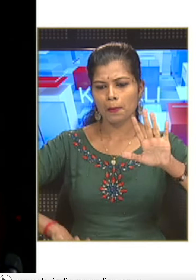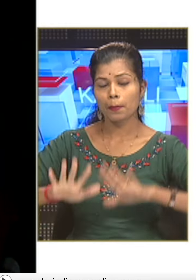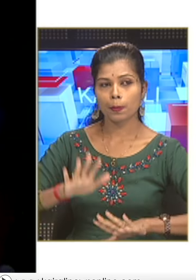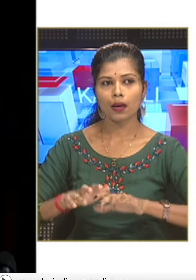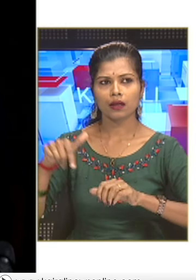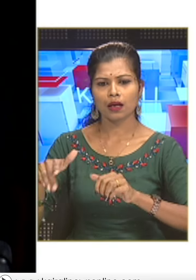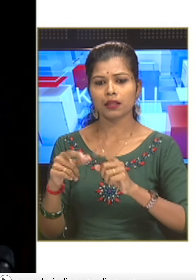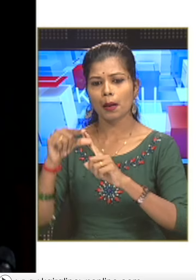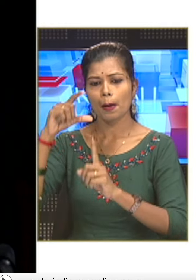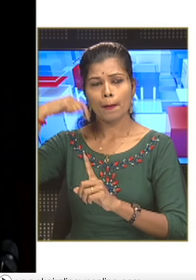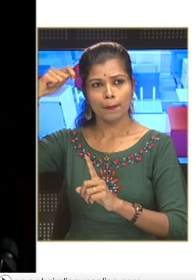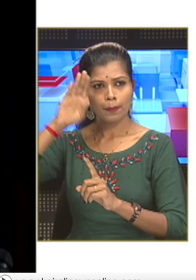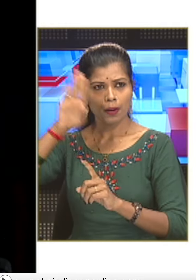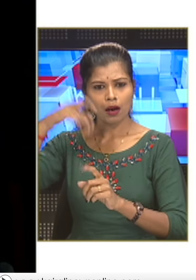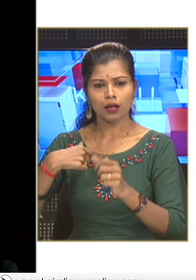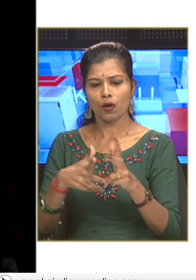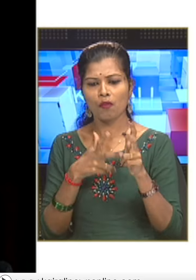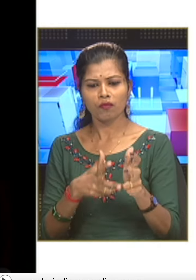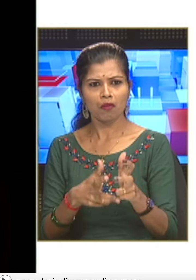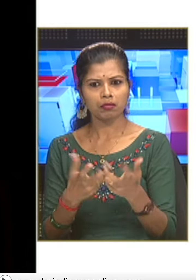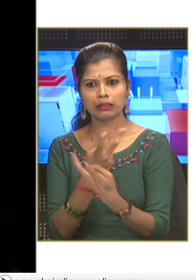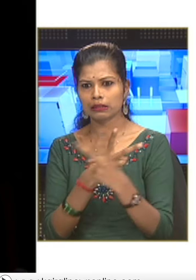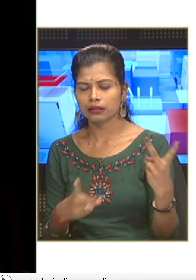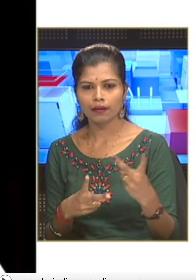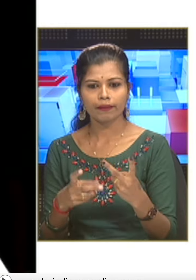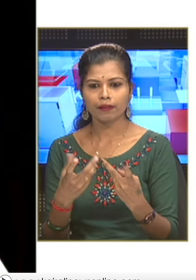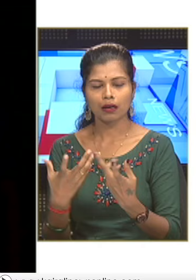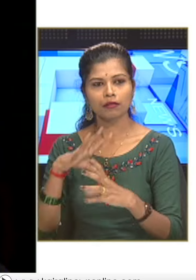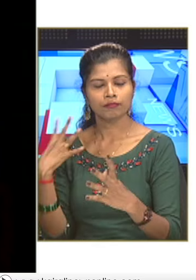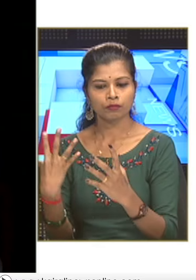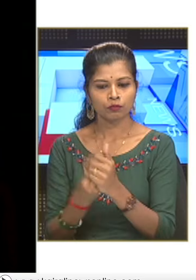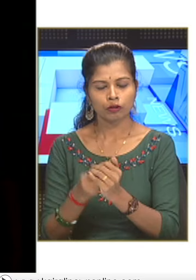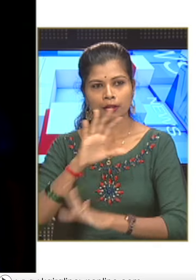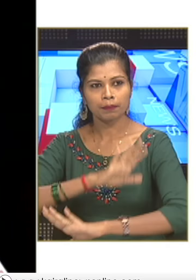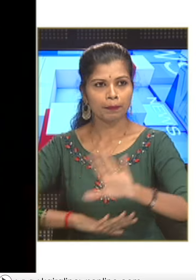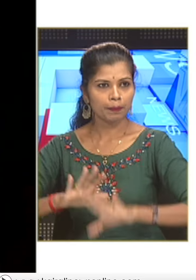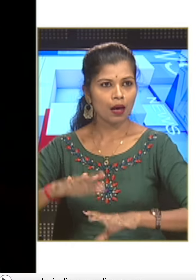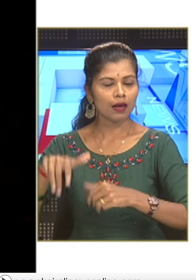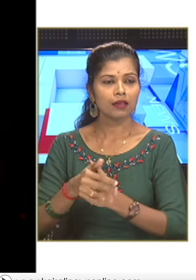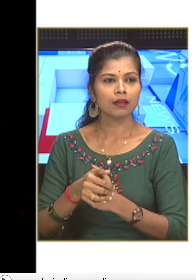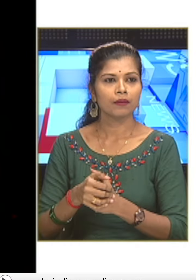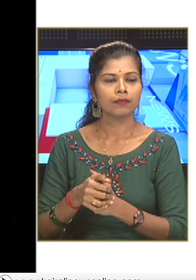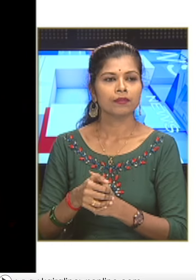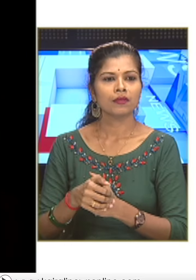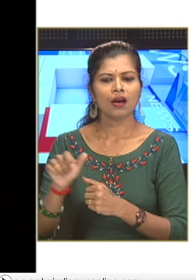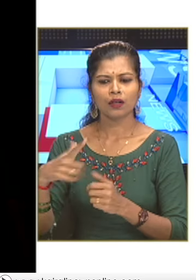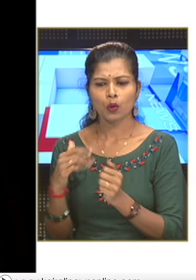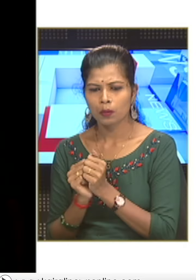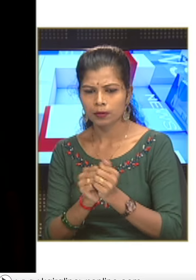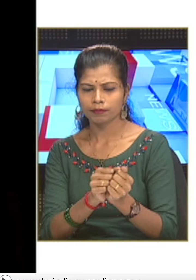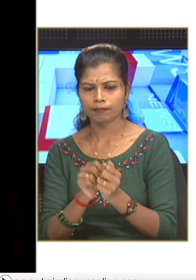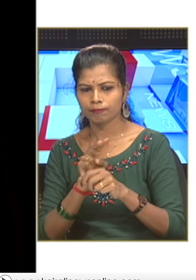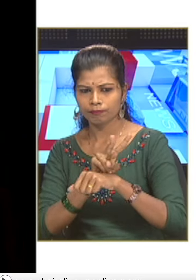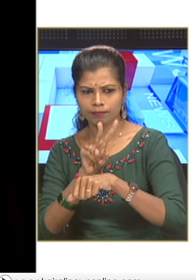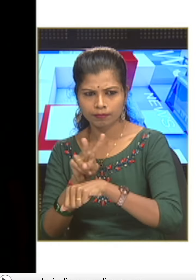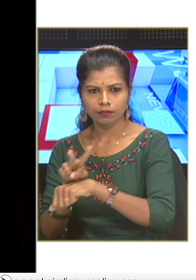ഇതിനായി പാകിസ്ഥാനിൽ നിന്ന് എകെ 47 തോക്കുകളും എത്തിച്ചിരുന്നു വാരാം തിങ്കൾ ചിലവിടാൻ പന്വലം ഫാം ഹൗസിൽ എത്താറുള്ള താരത്തിന്റെ നീക്കങ്ങൾ ഇവർ സൂക്ഷ്മമായി നിരീക്ഷിച്ചു